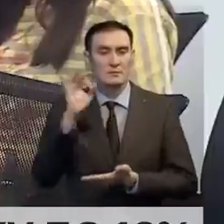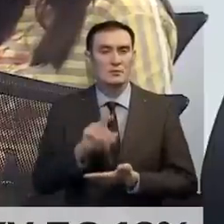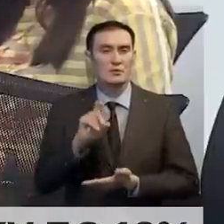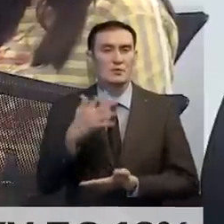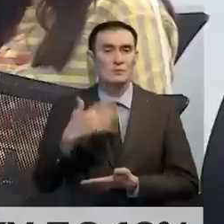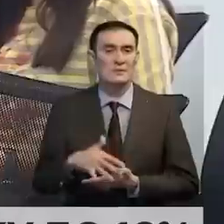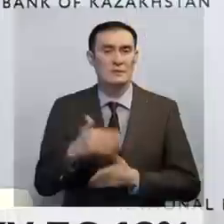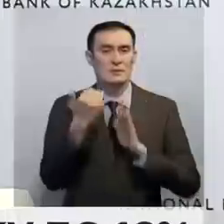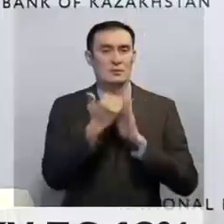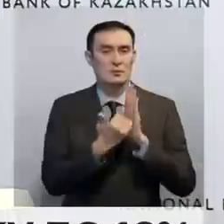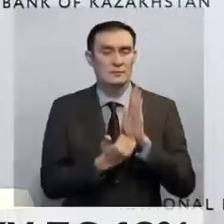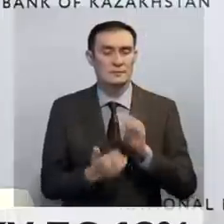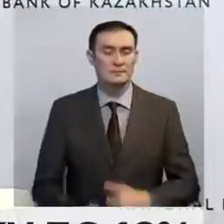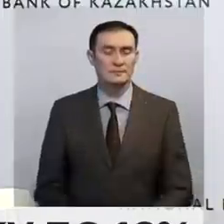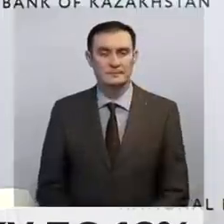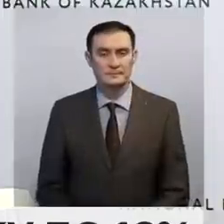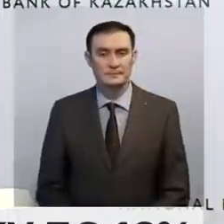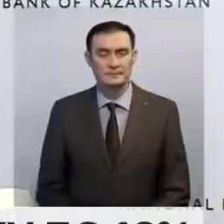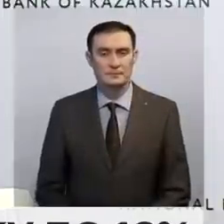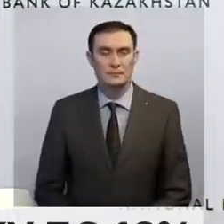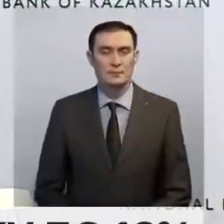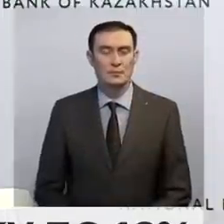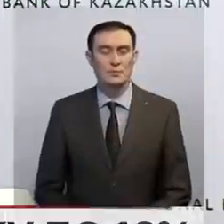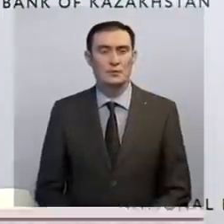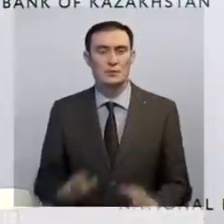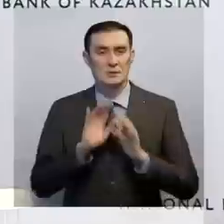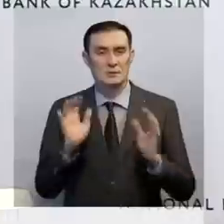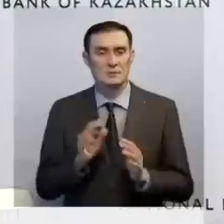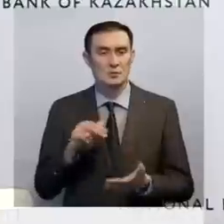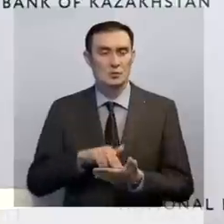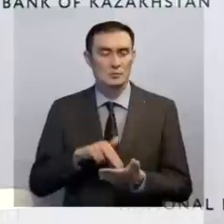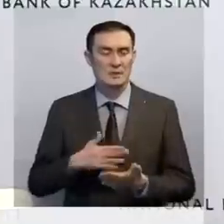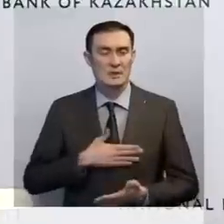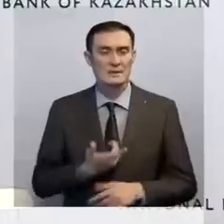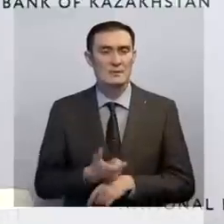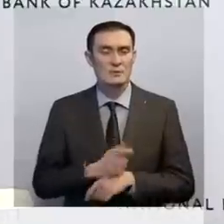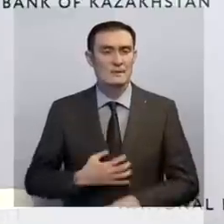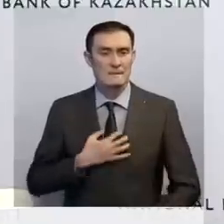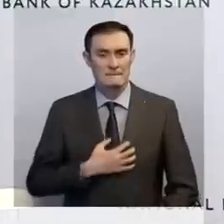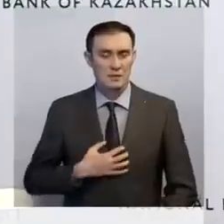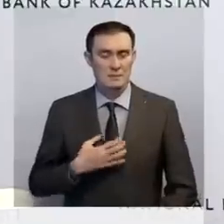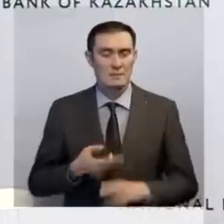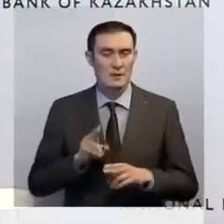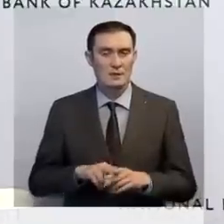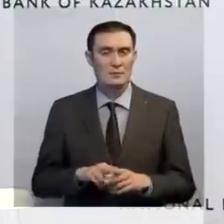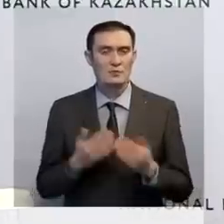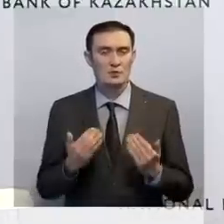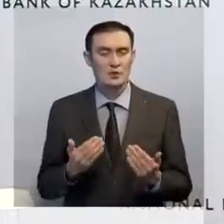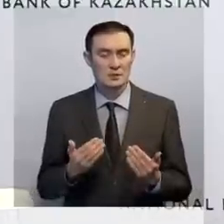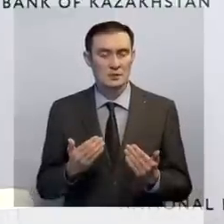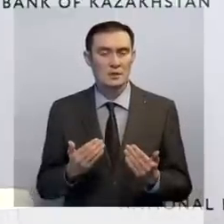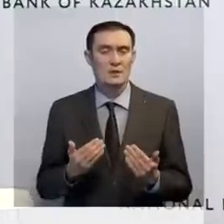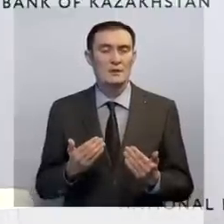150 базисных пунктов. Задача по поддержанию ценовой стабильности является для нас приоритетной. Сейчас это особенно важно, так